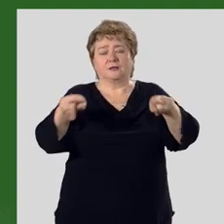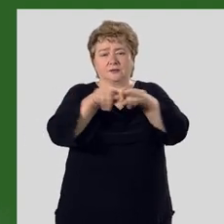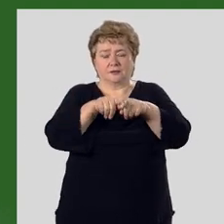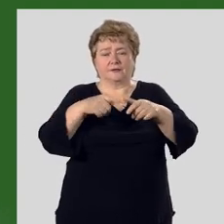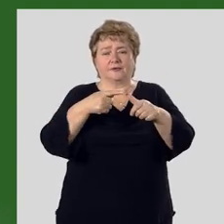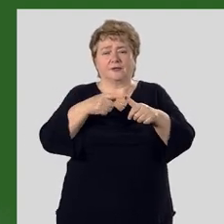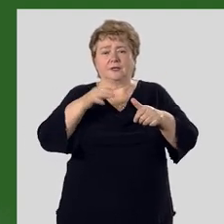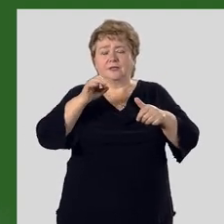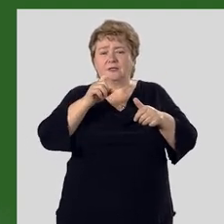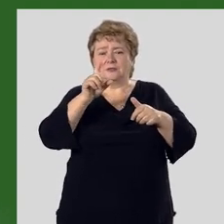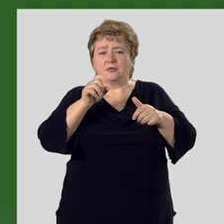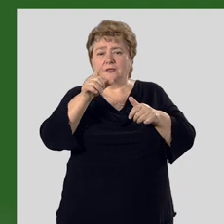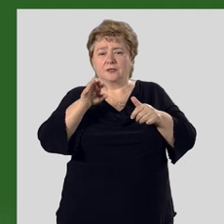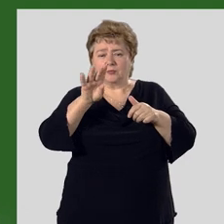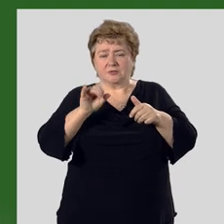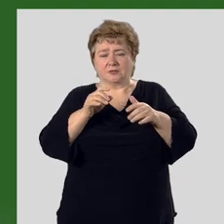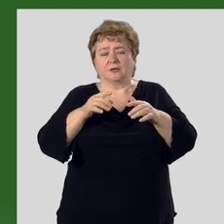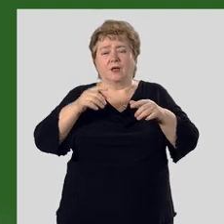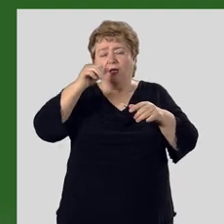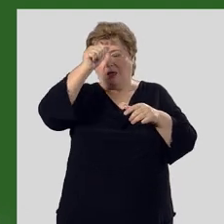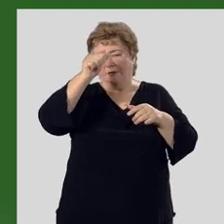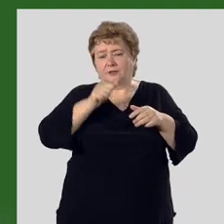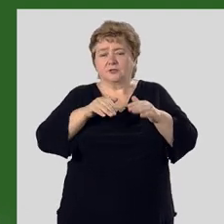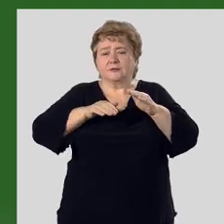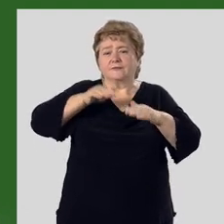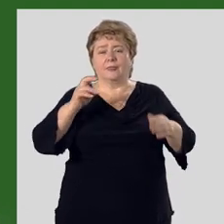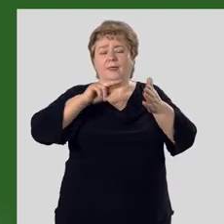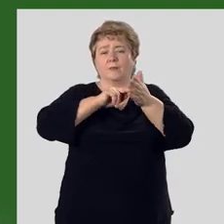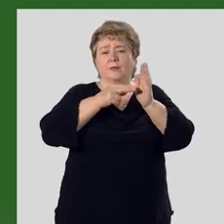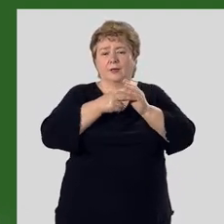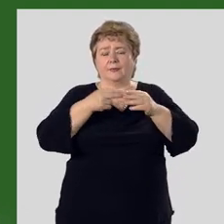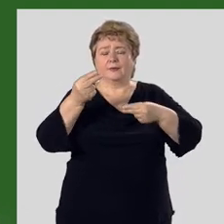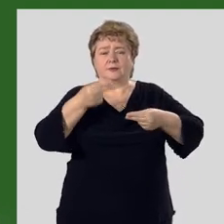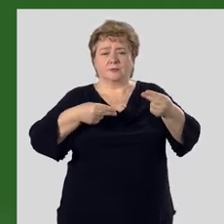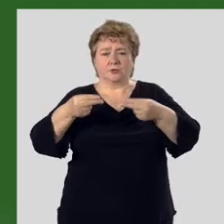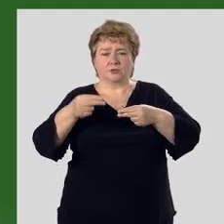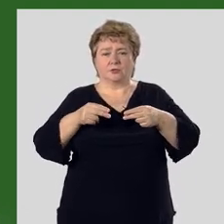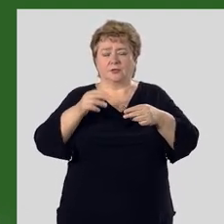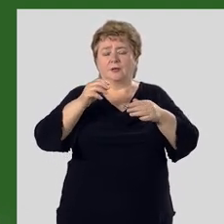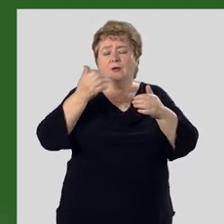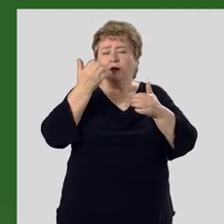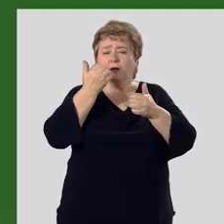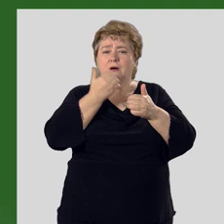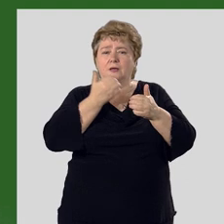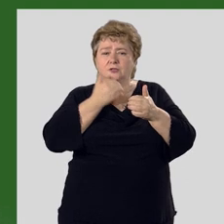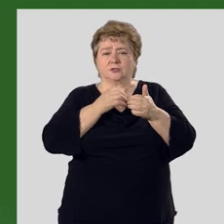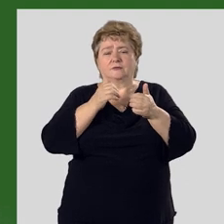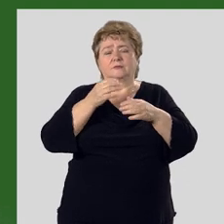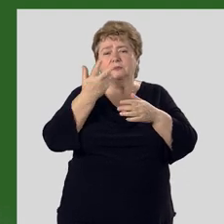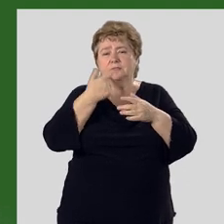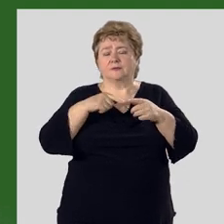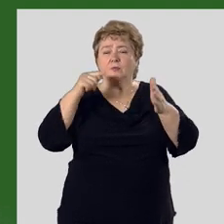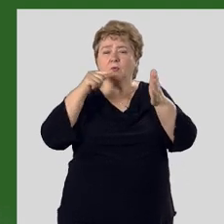также называют изогипсами, от греческого – высота. На планах их изображают коричневым цветом